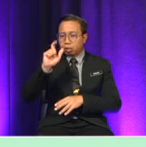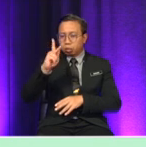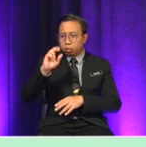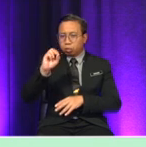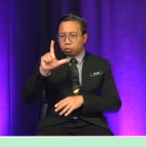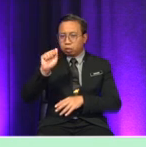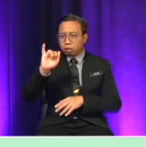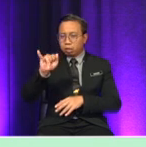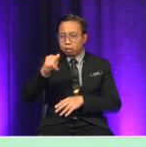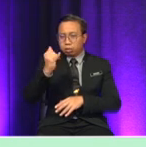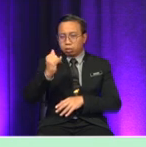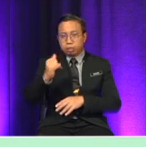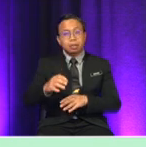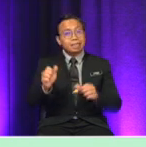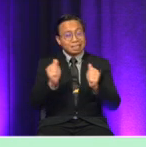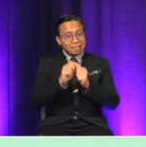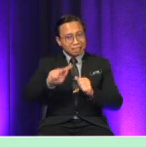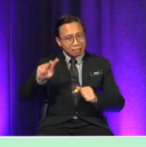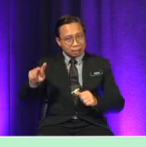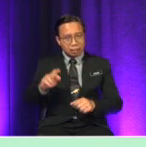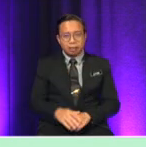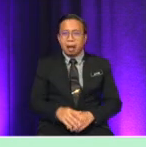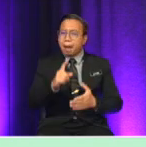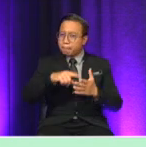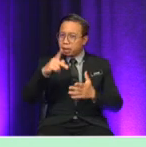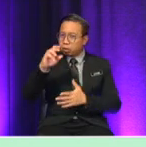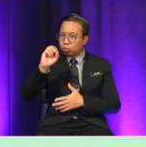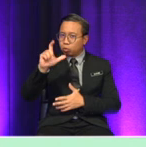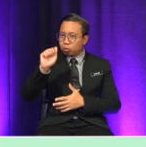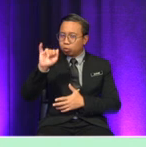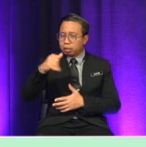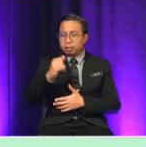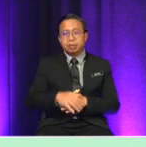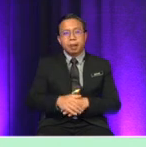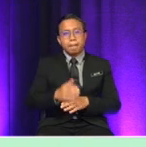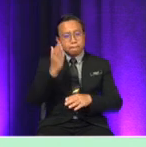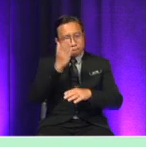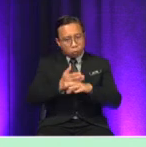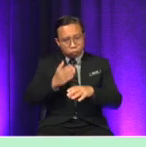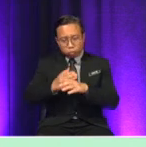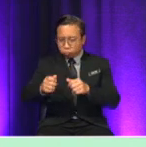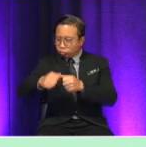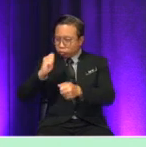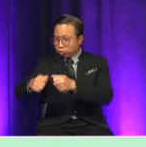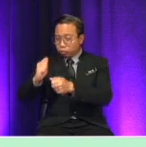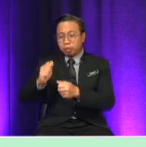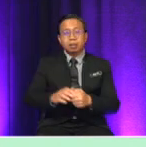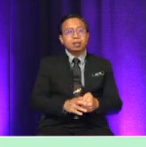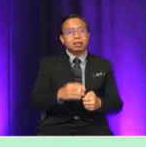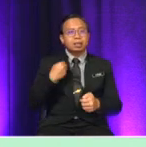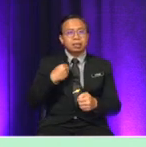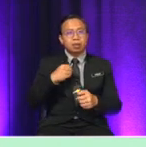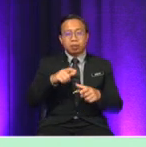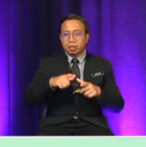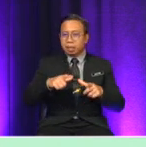perkembangan estetika dan juga daya kreatif. Baik, apa itu kolaj? Kolaj ialah memotong, mengoyak kertas ataupun kain yang